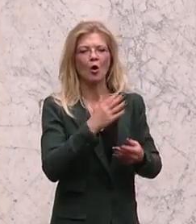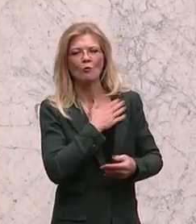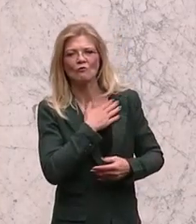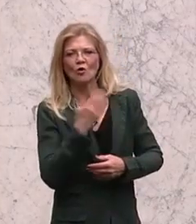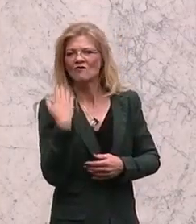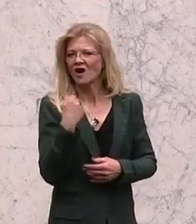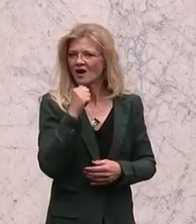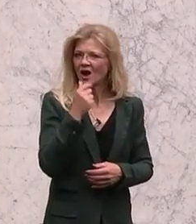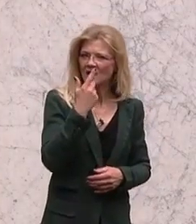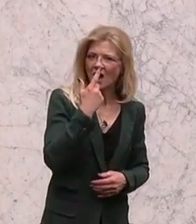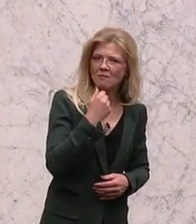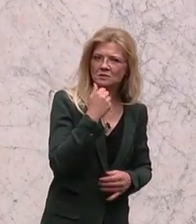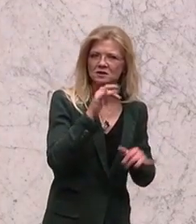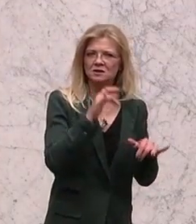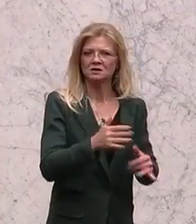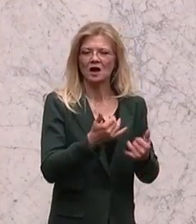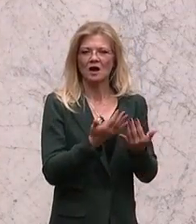oder wo gar keine